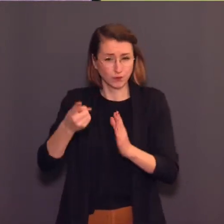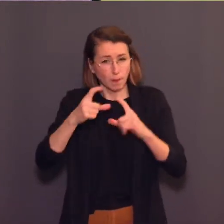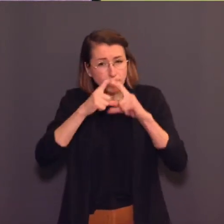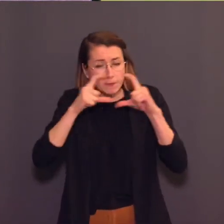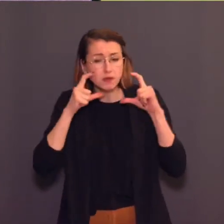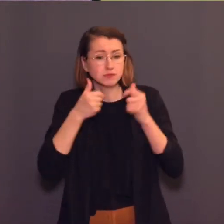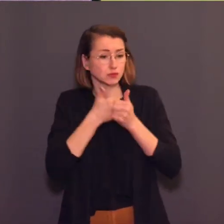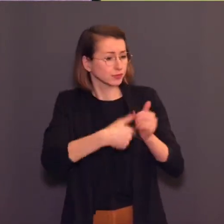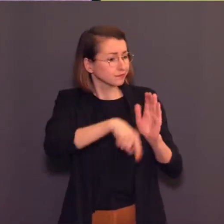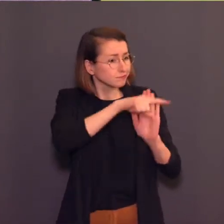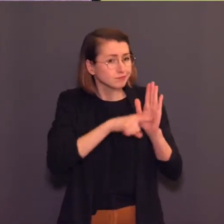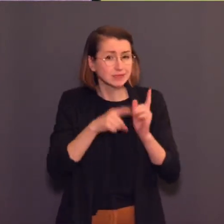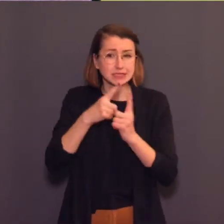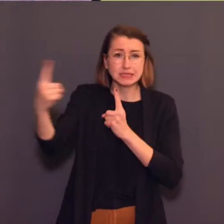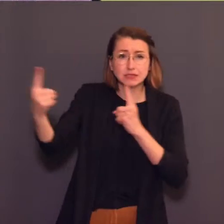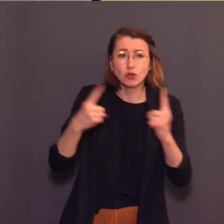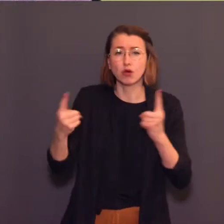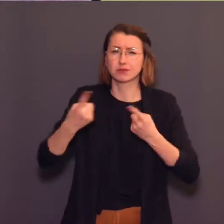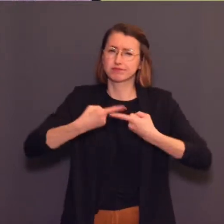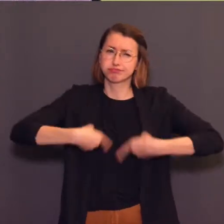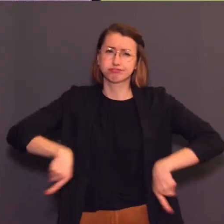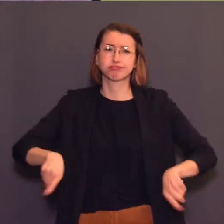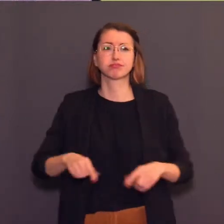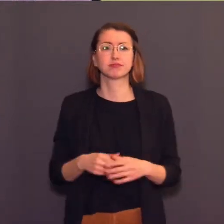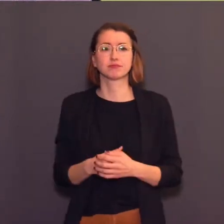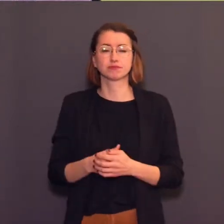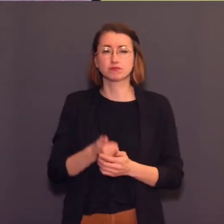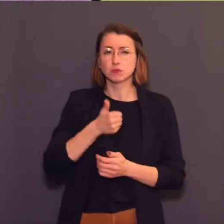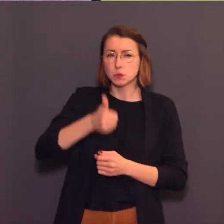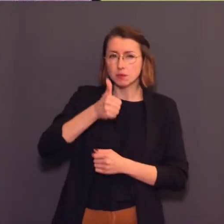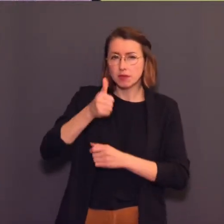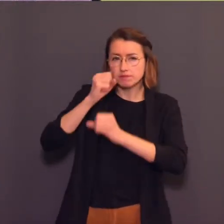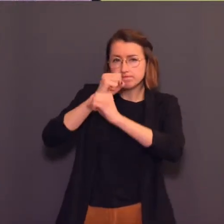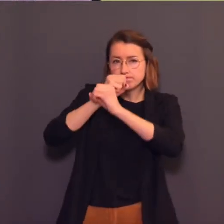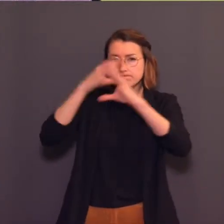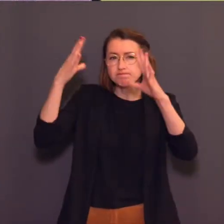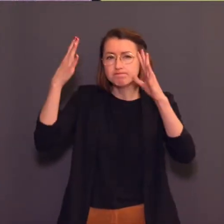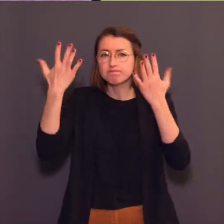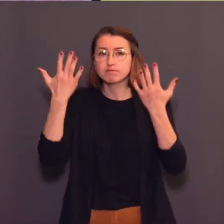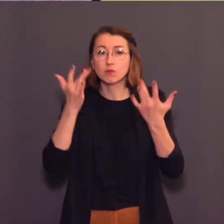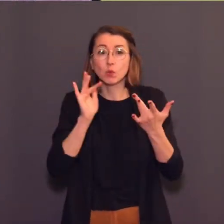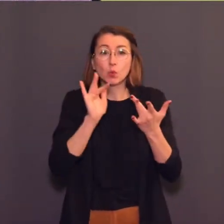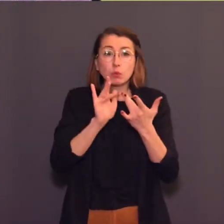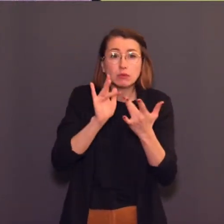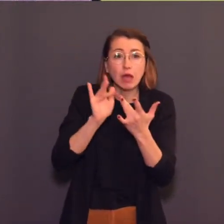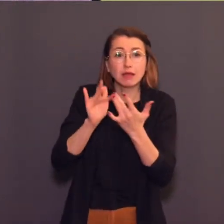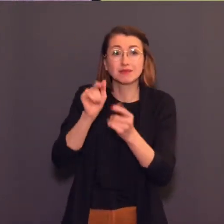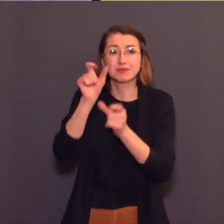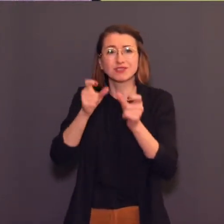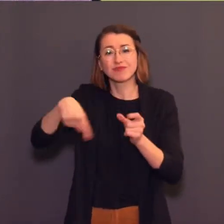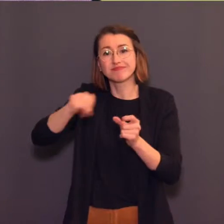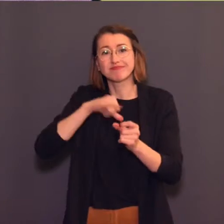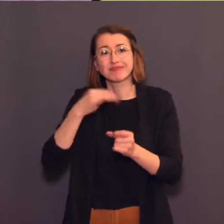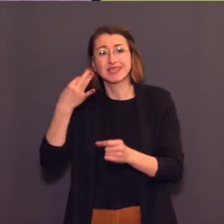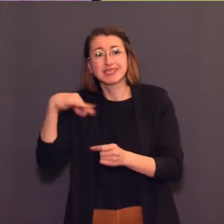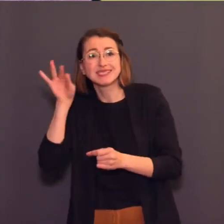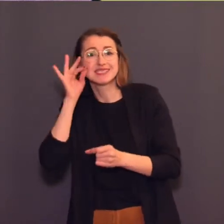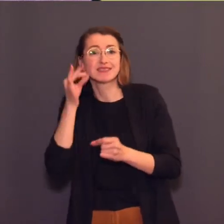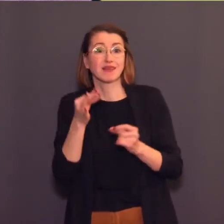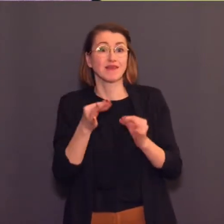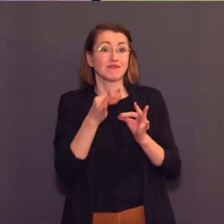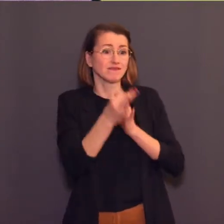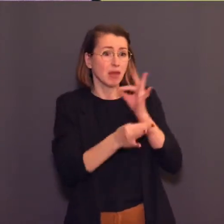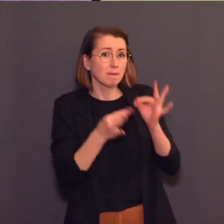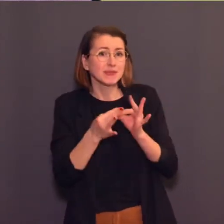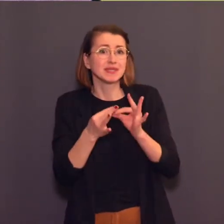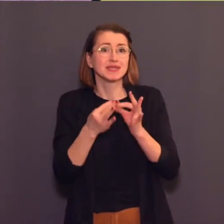que des gens dans votre entourage ont été infectés, par exemple, ou sont détectés comme étant positifs, il vous faut continuer